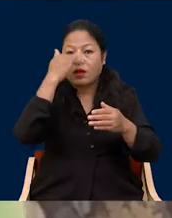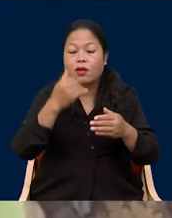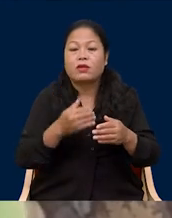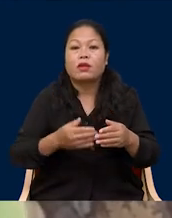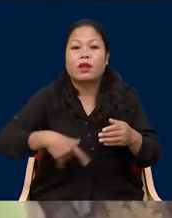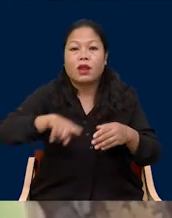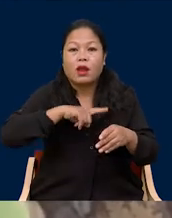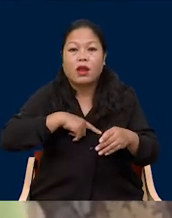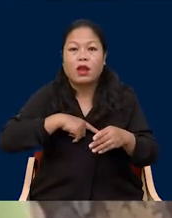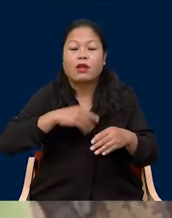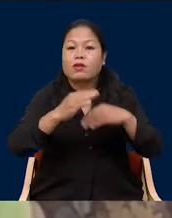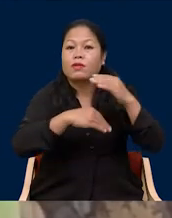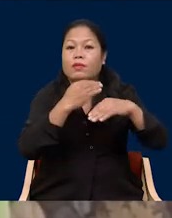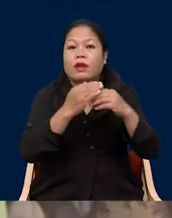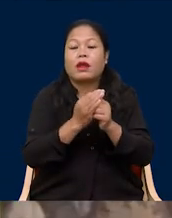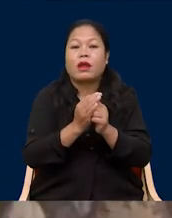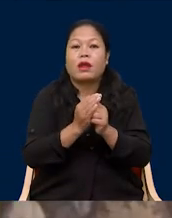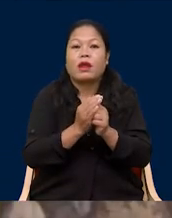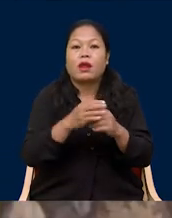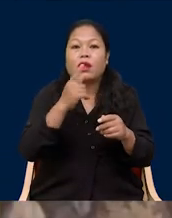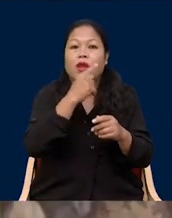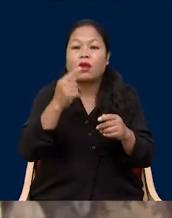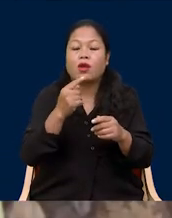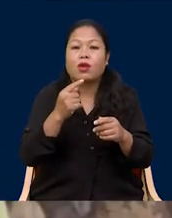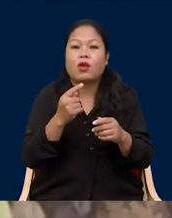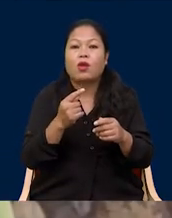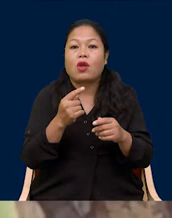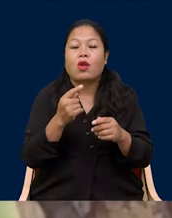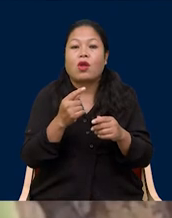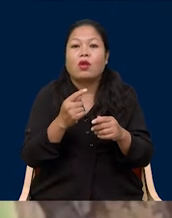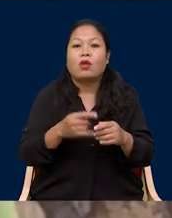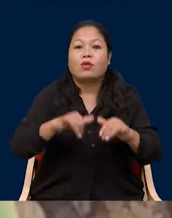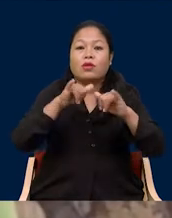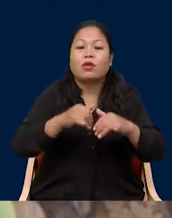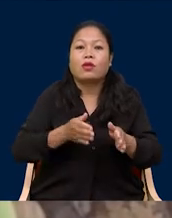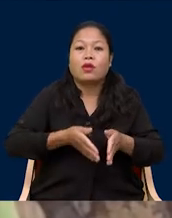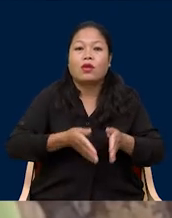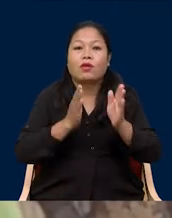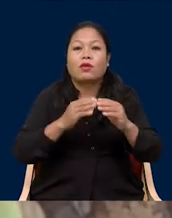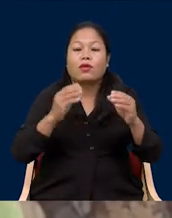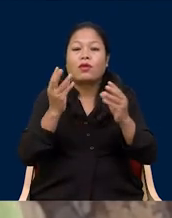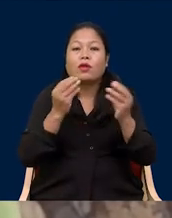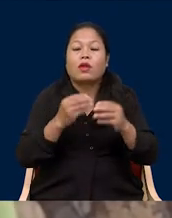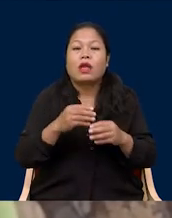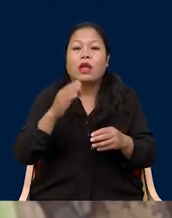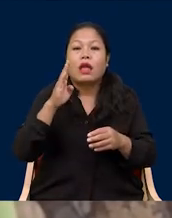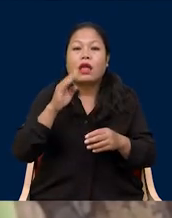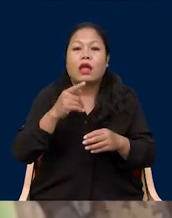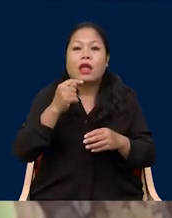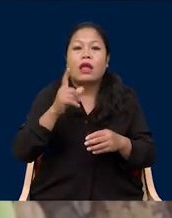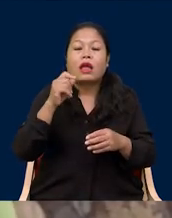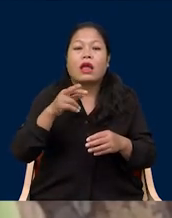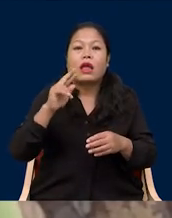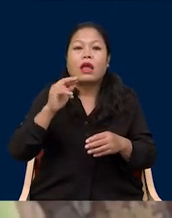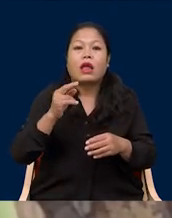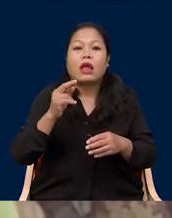चाहिँ कसरी चाहिँ हाम्रो डेभलपमेन्टले हाम्रो विकासको मोडललाई चाहिँ कसरी चाहिँ थोरैभन्दा थोरै कार्बन